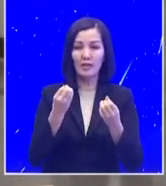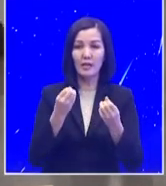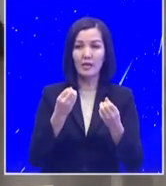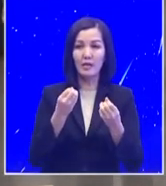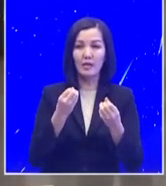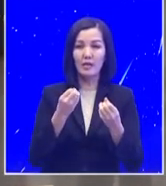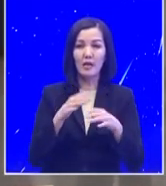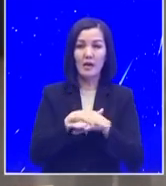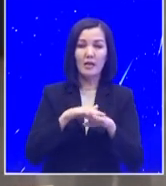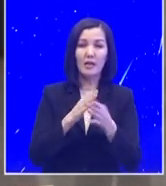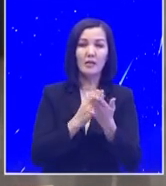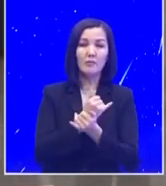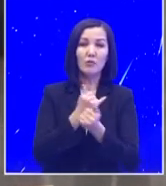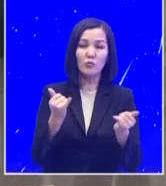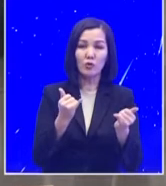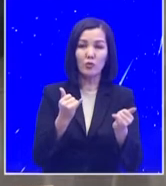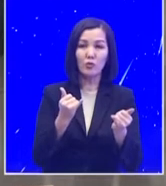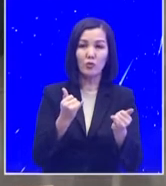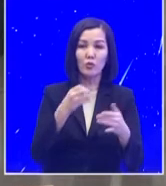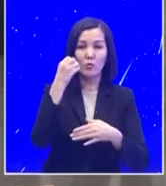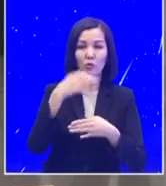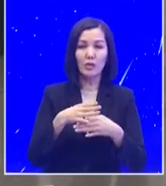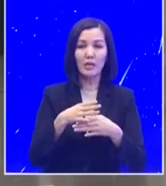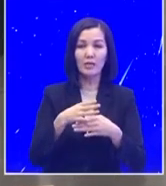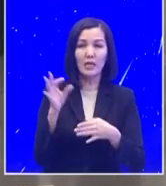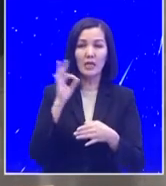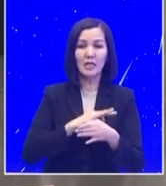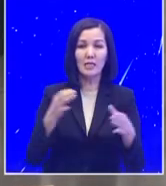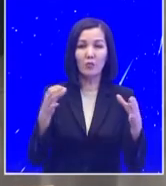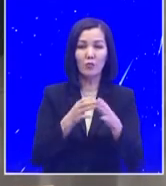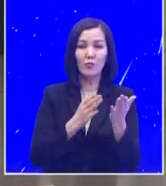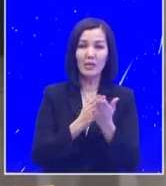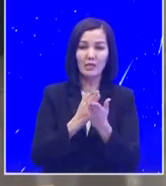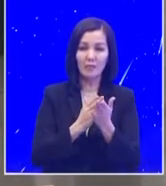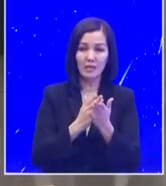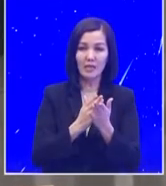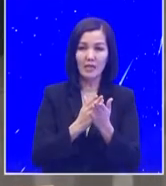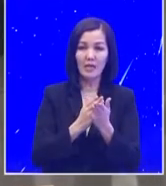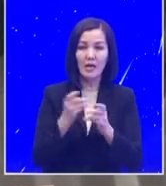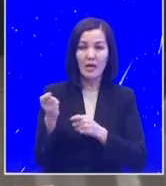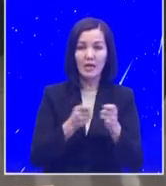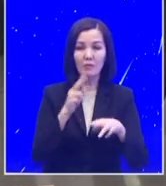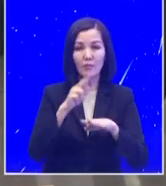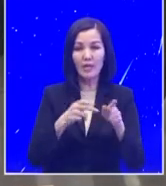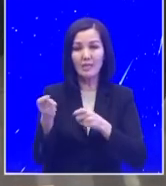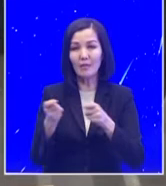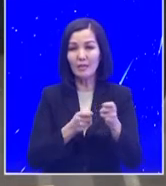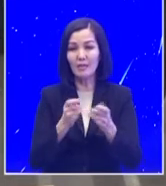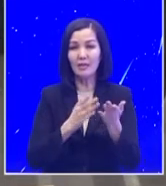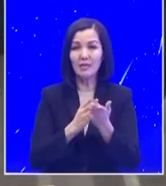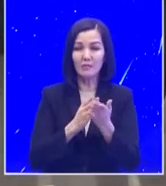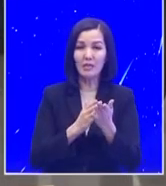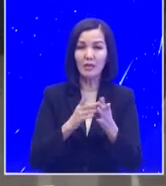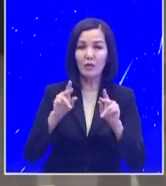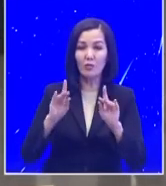мамандардың халыққа қызмет көрсету орталықтарында мынау кірістер бөлімінің қызметкері, одан кейін әкімшілік полиция басқармасының